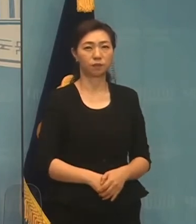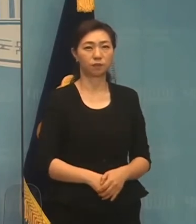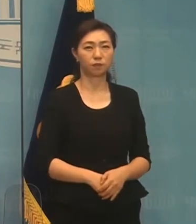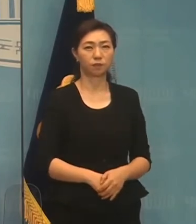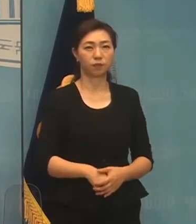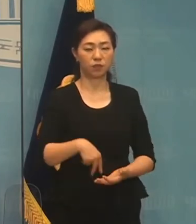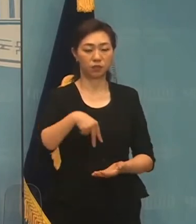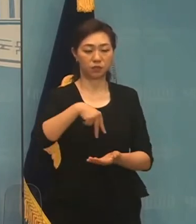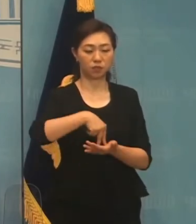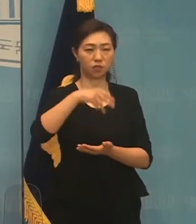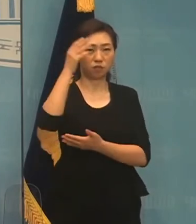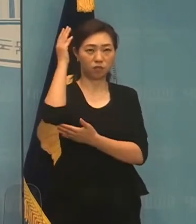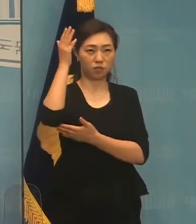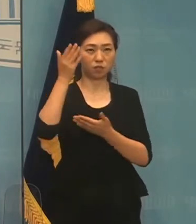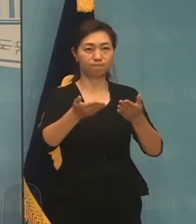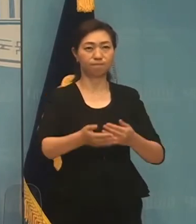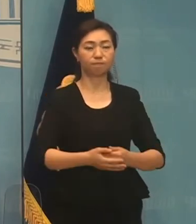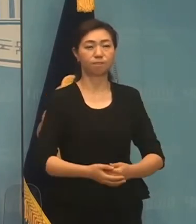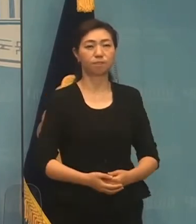섰습니다.